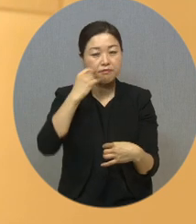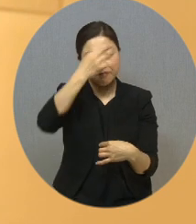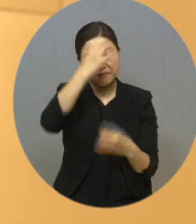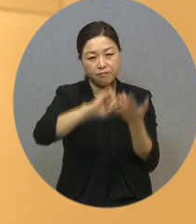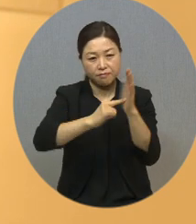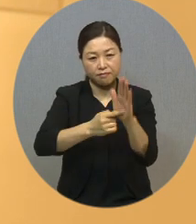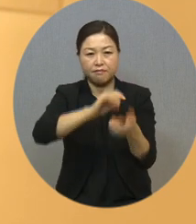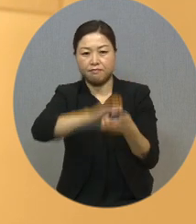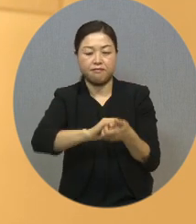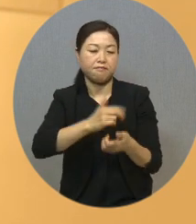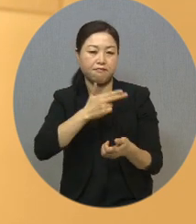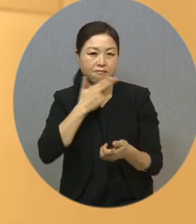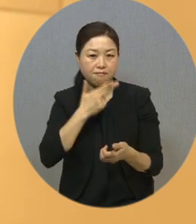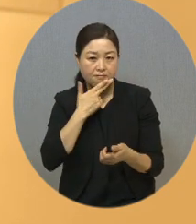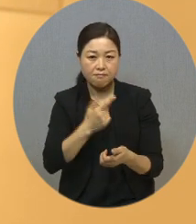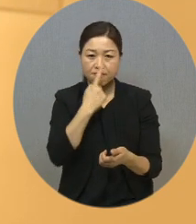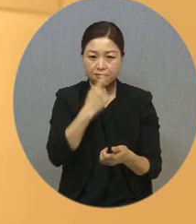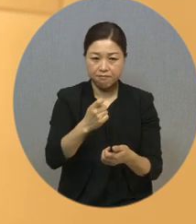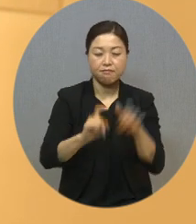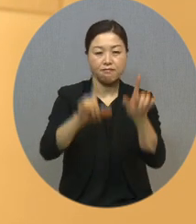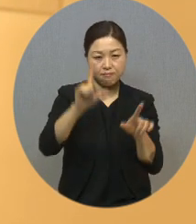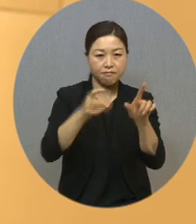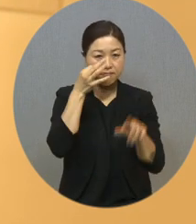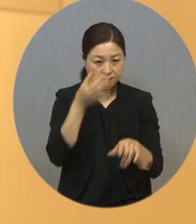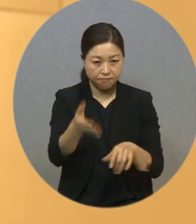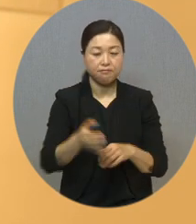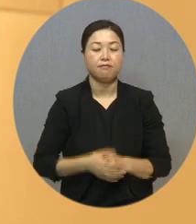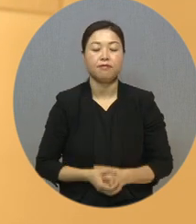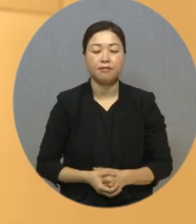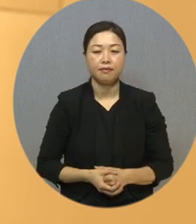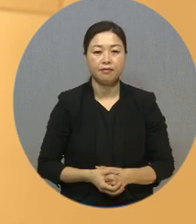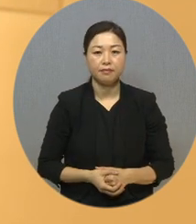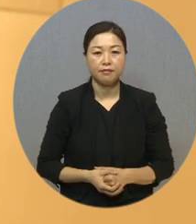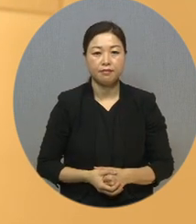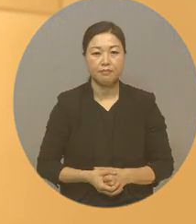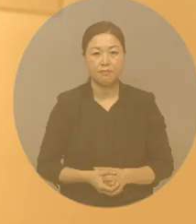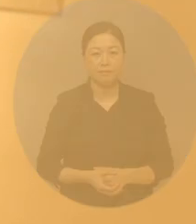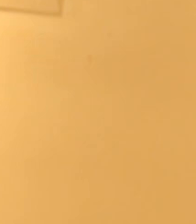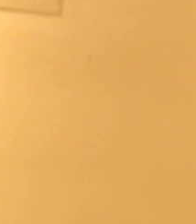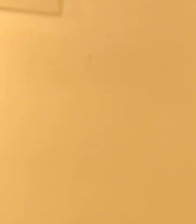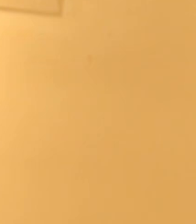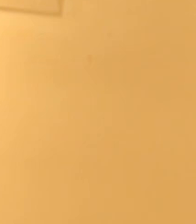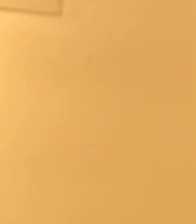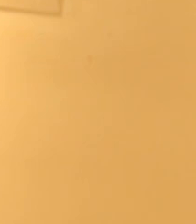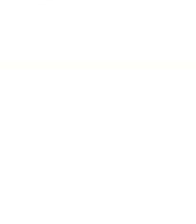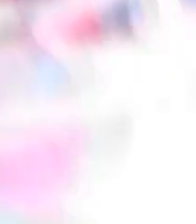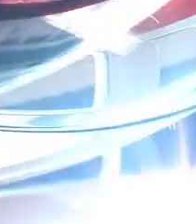없다는 신비로움을 안겨줍니다. 복지TV 뉴스 유젠입니다.